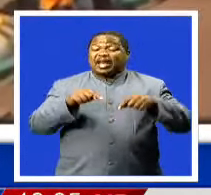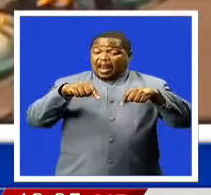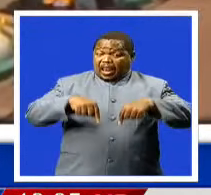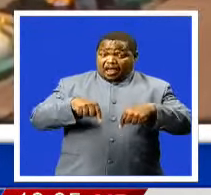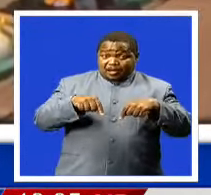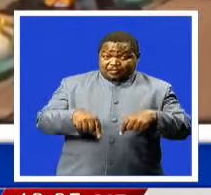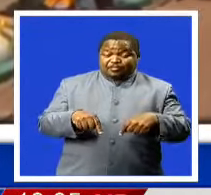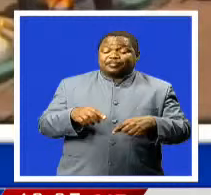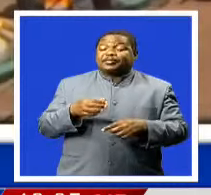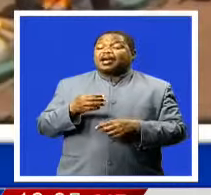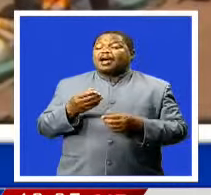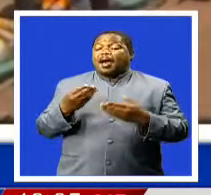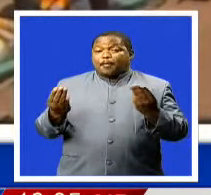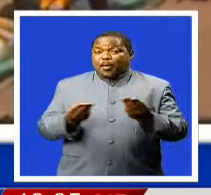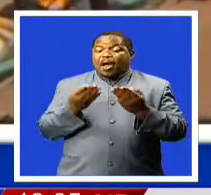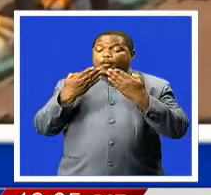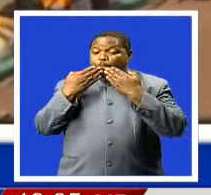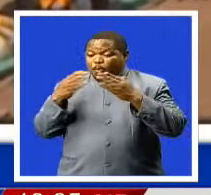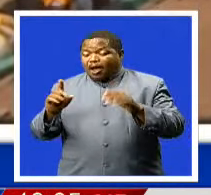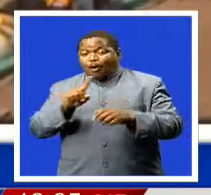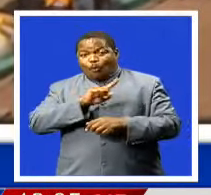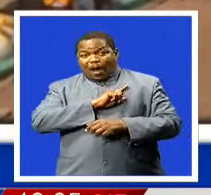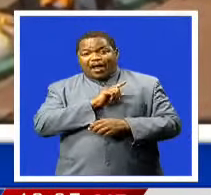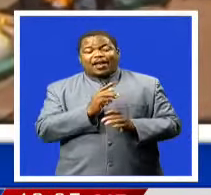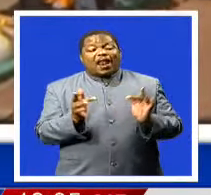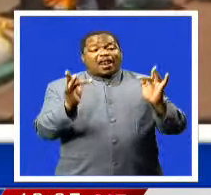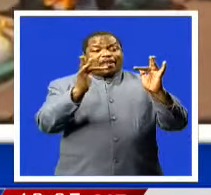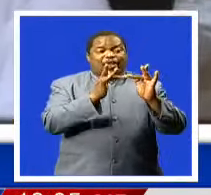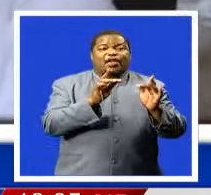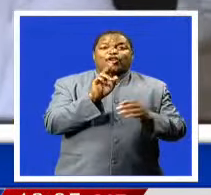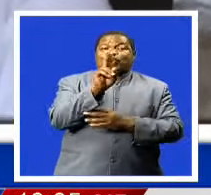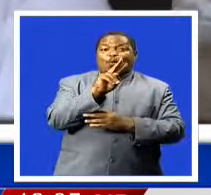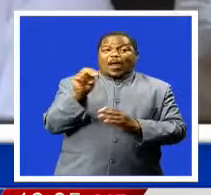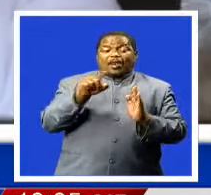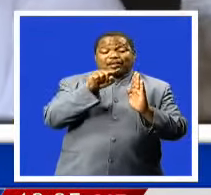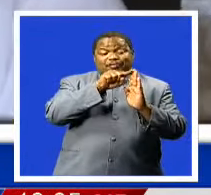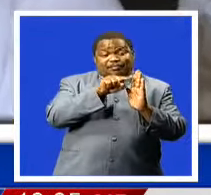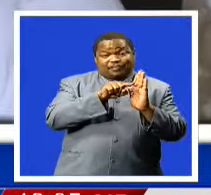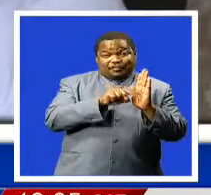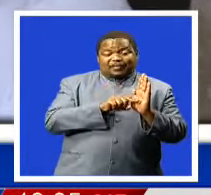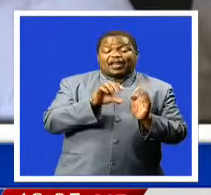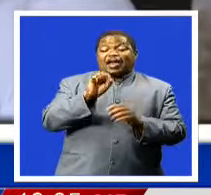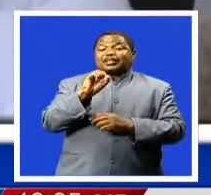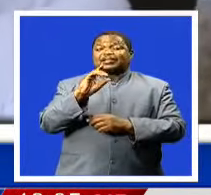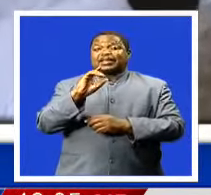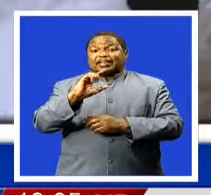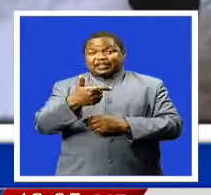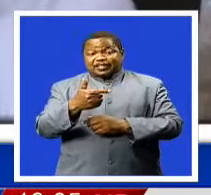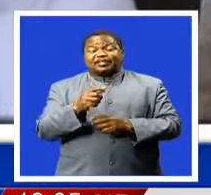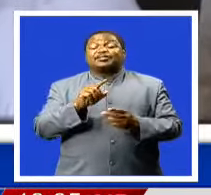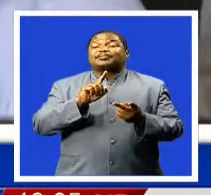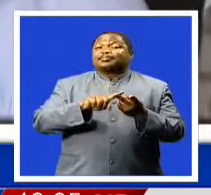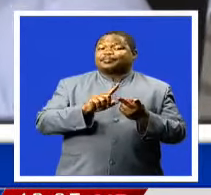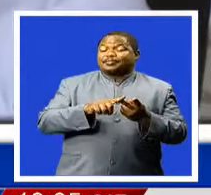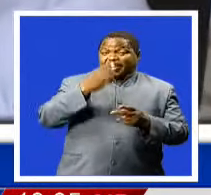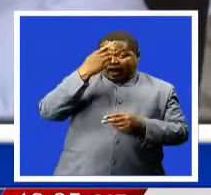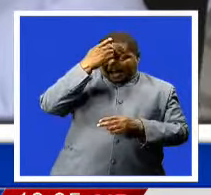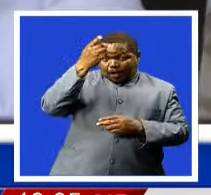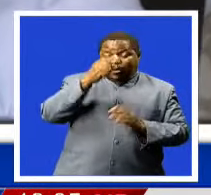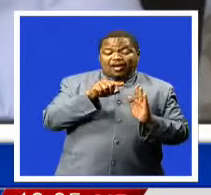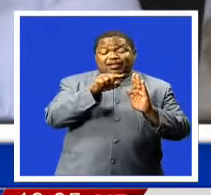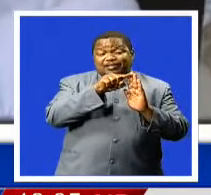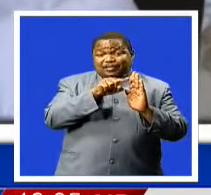kwemigomo yakamhlabhlangene neyahulumende welive leSwatini yekuvikela kubhebheteleka kwemkhuhlane